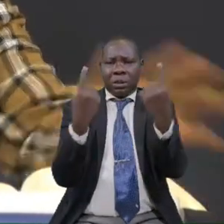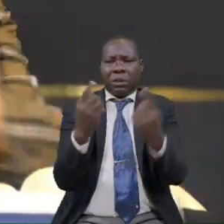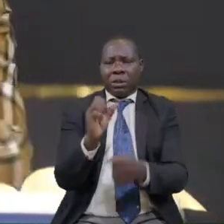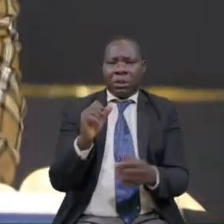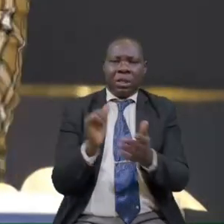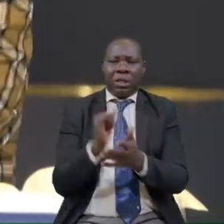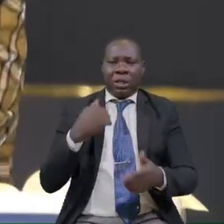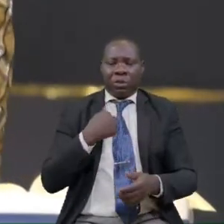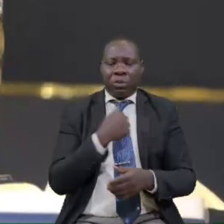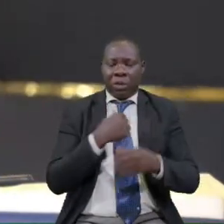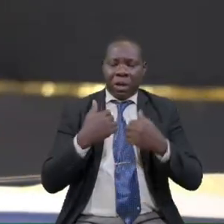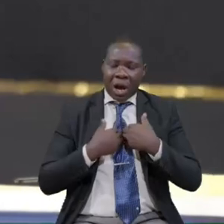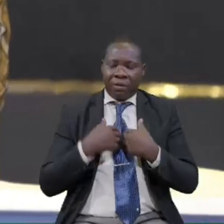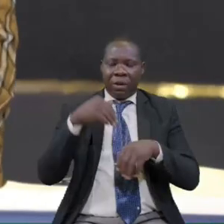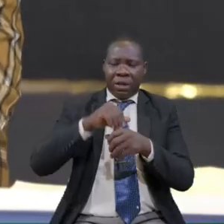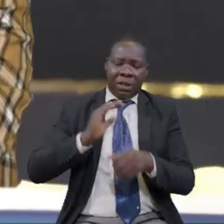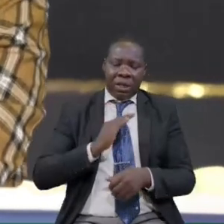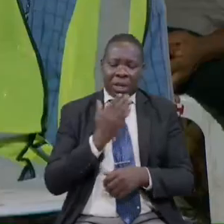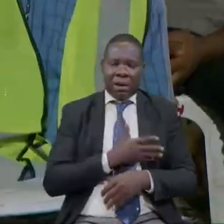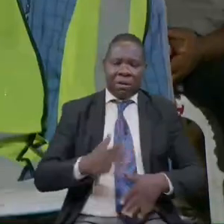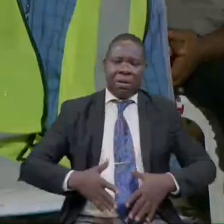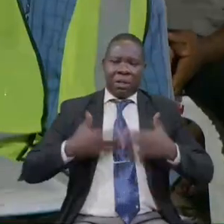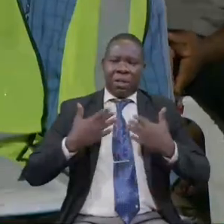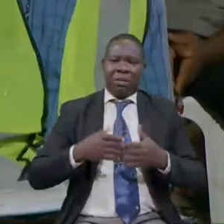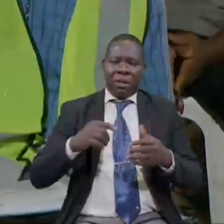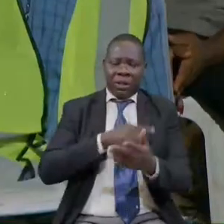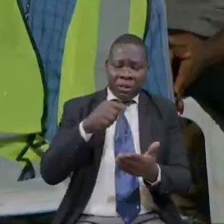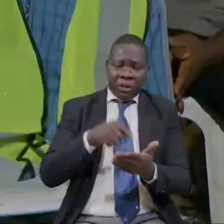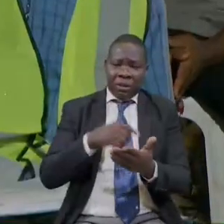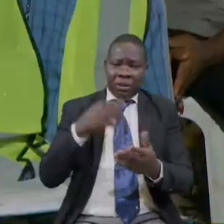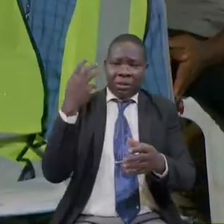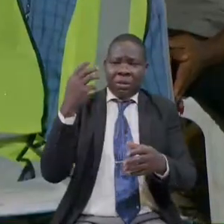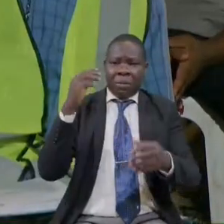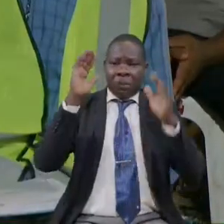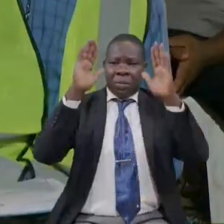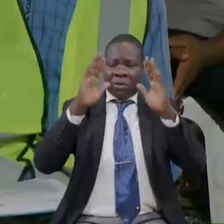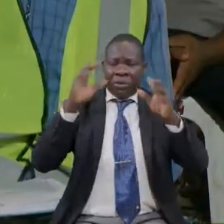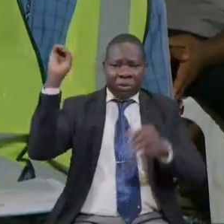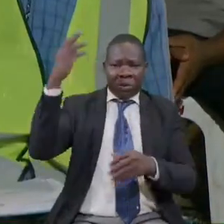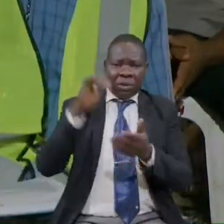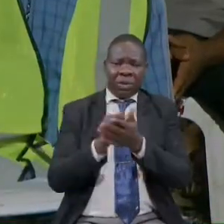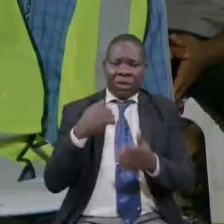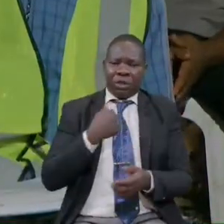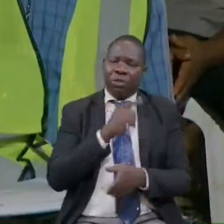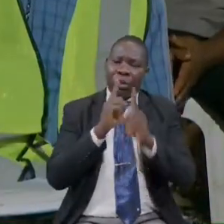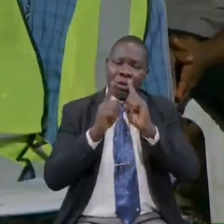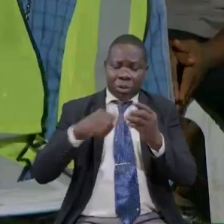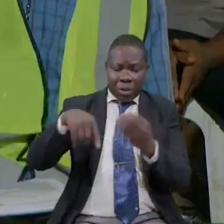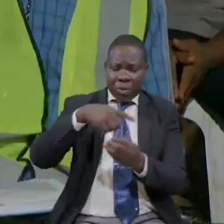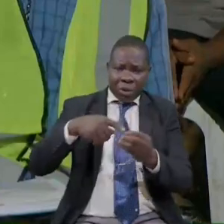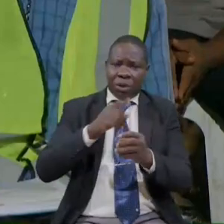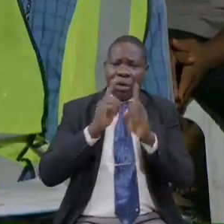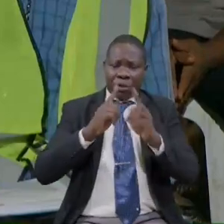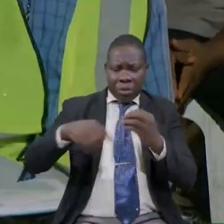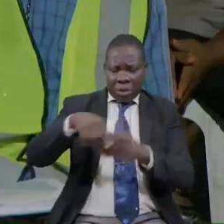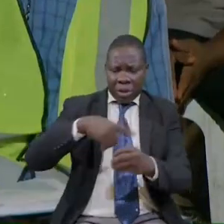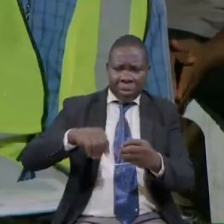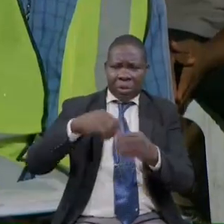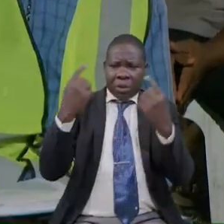tous les péché qu'on a dans la vie. Ouais, la grâce merveilleuse dont nous parlons, tu la parles du